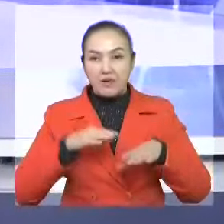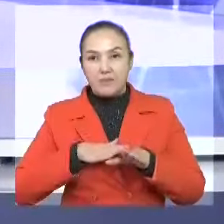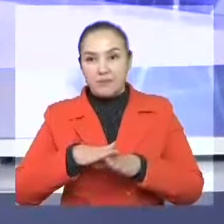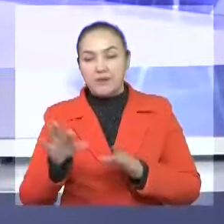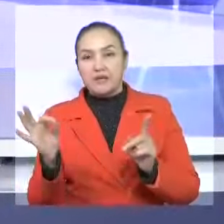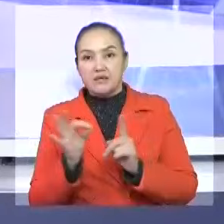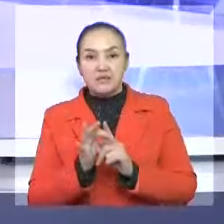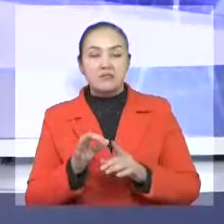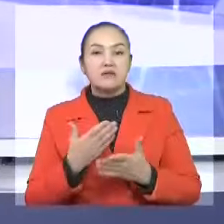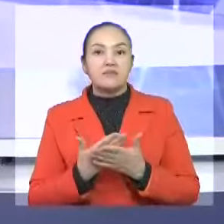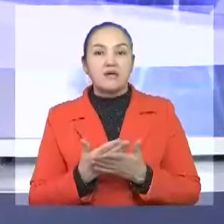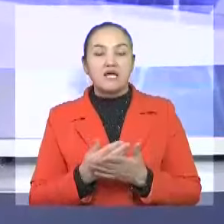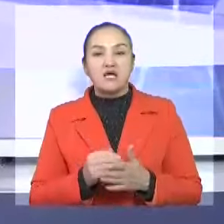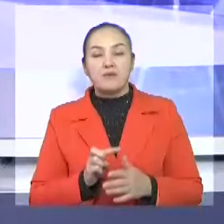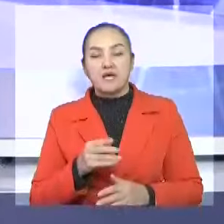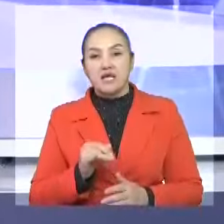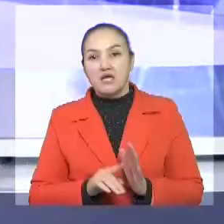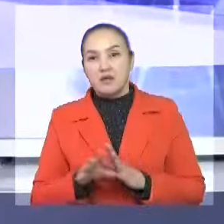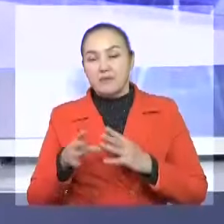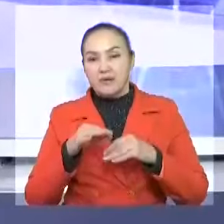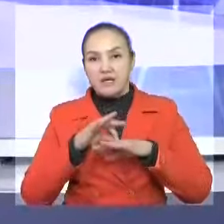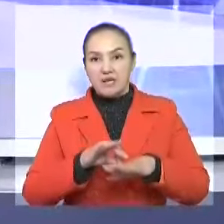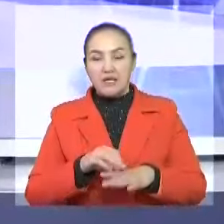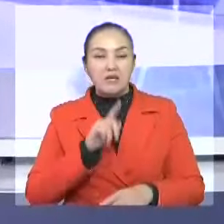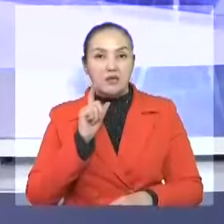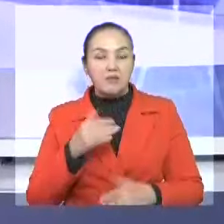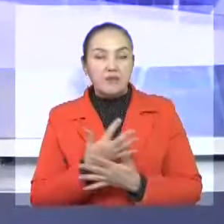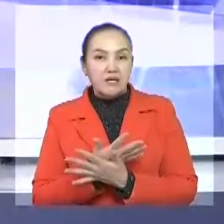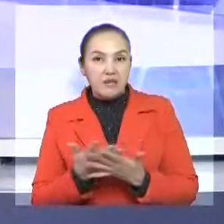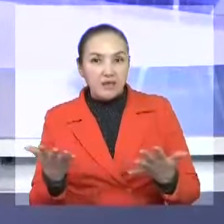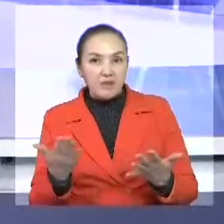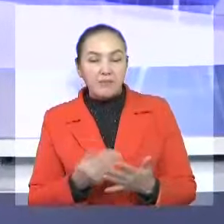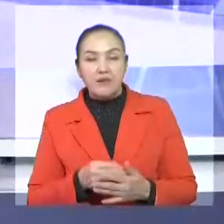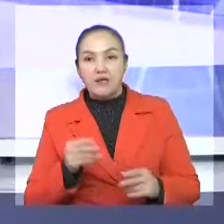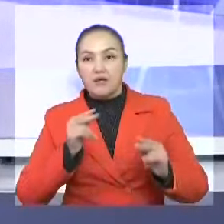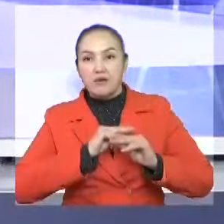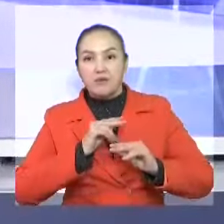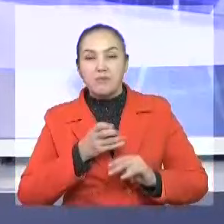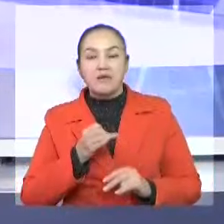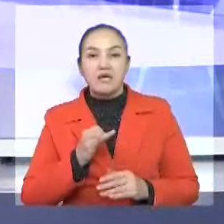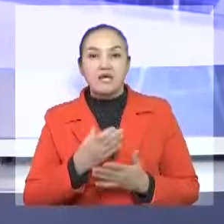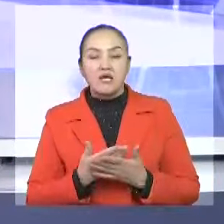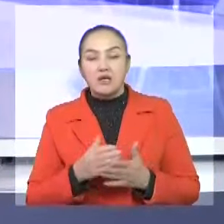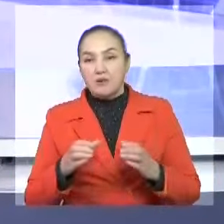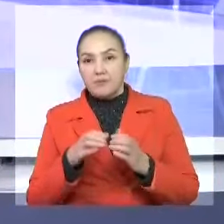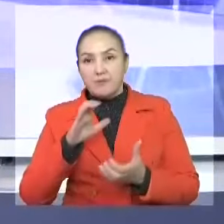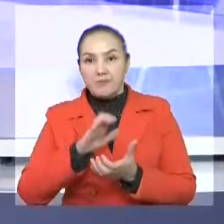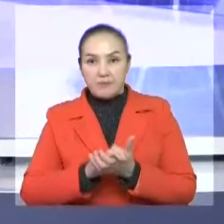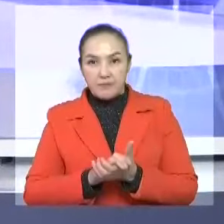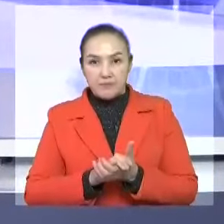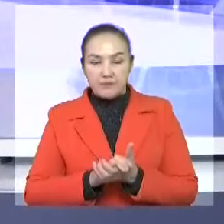асыру мақсатында студенттік стартап біріншілігі өтті. Мұнда жастар түрлі салалардың қызметін оңтайландыруға арналған жобаларын